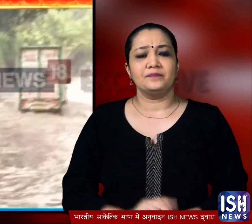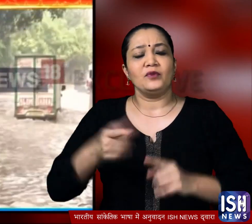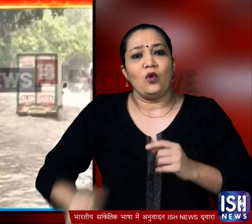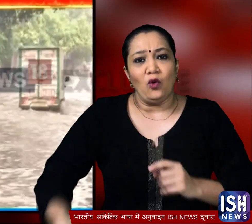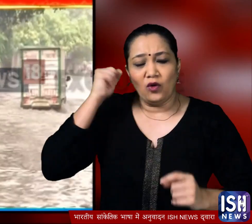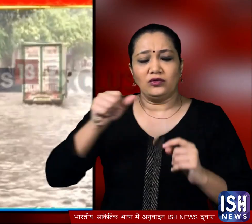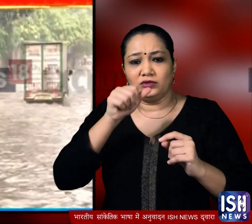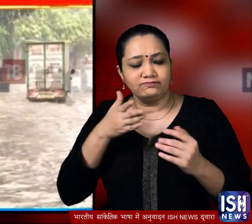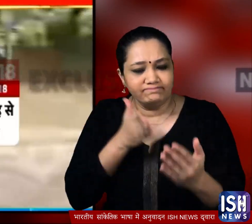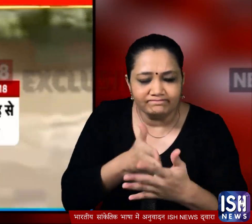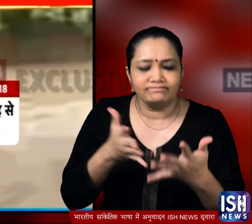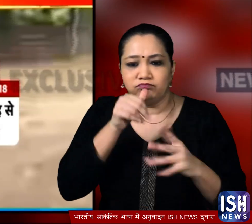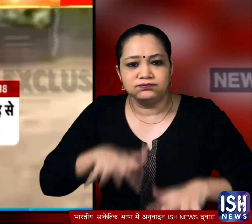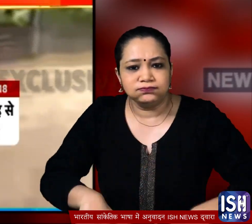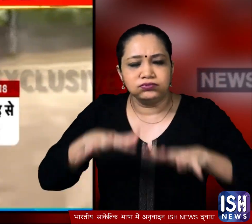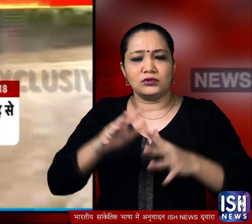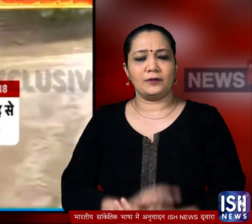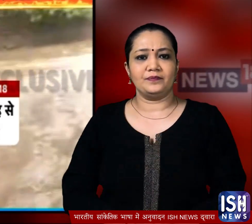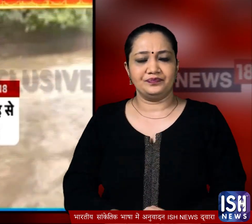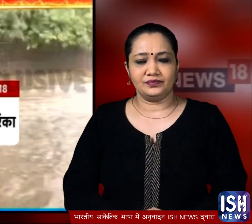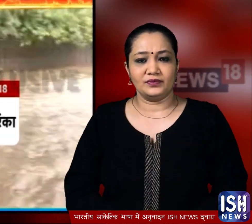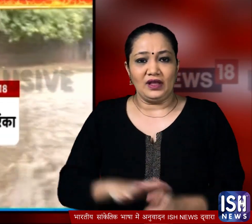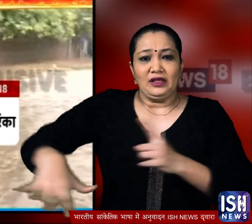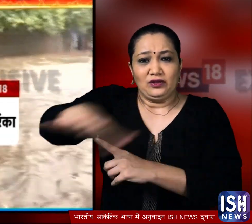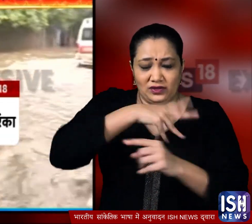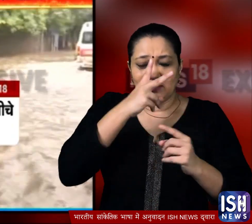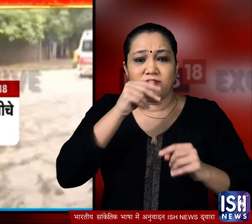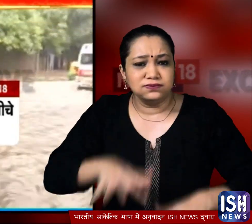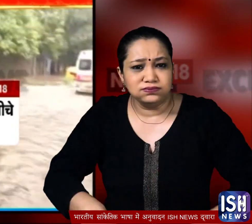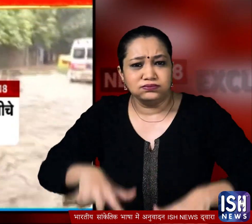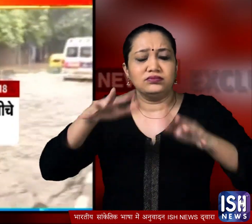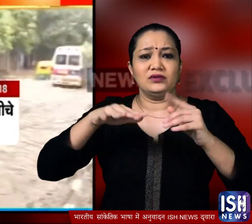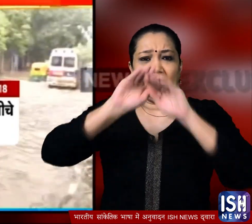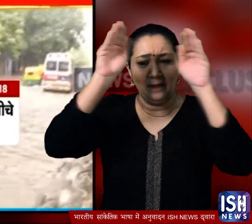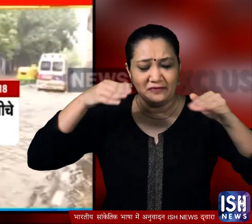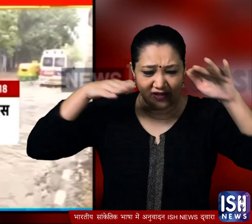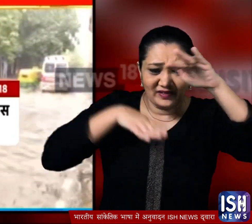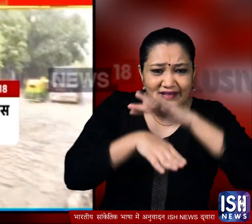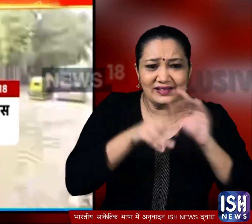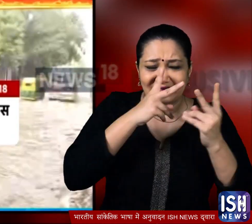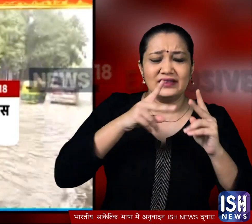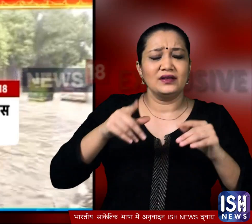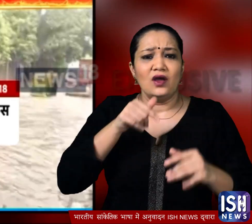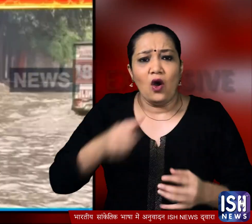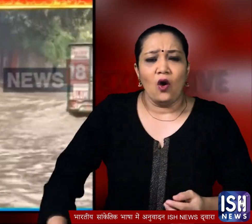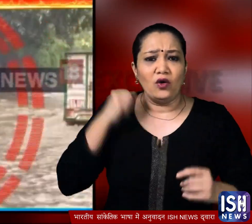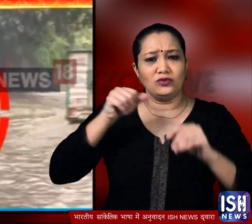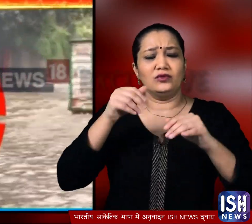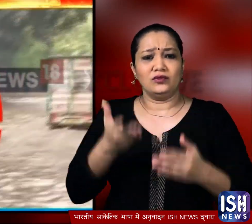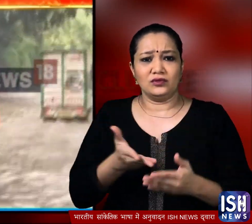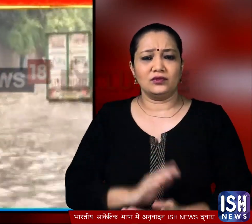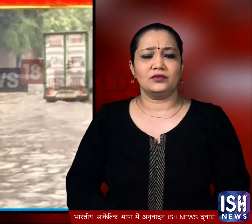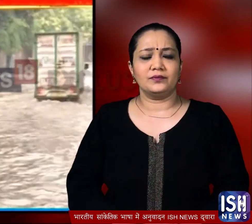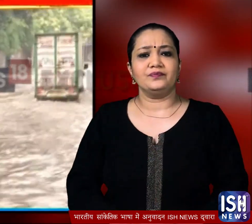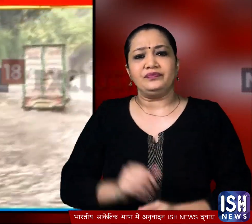ऑटो पानी में फंसा दिखाई दिया। किस तरीके से जल भराव की स्थिति इस मुनीरका फ्लाईओवर के नीचे बनी हुई है। एक ऑटो फंस गया है। बाद में